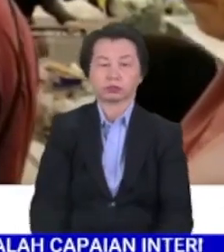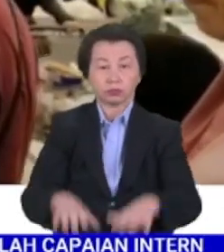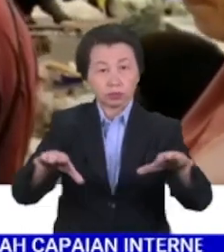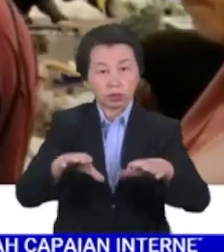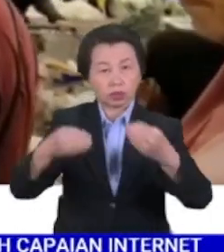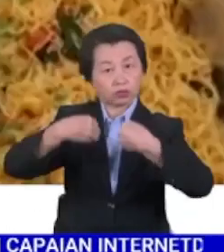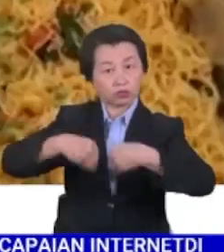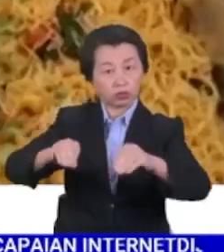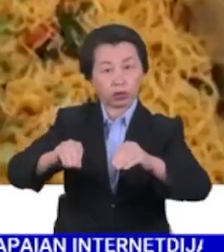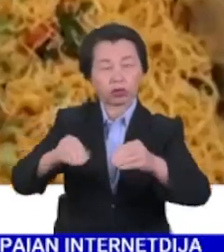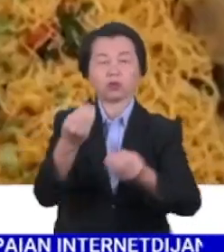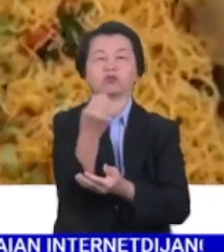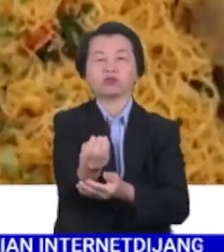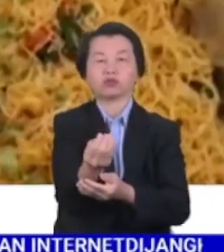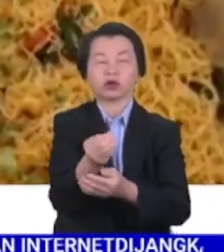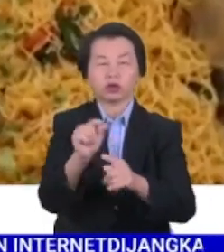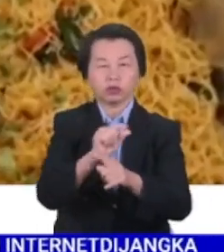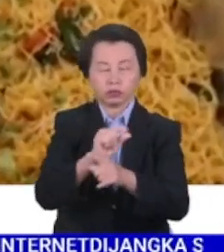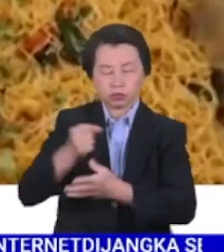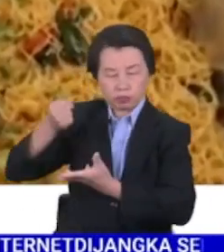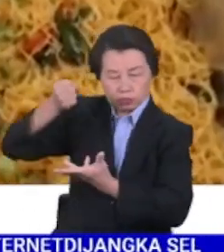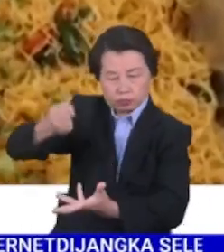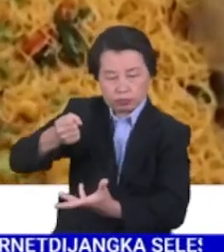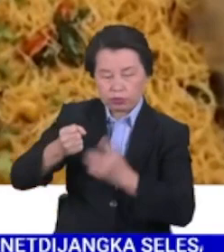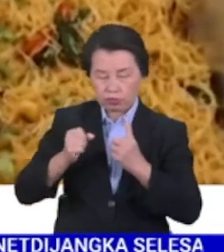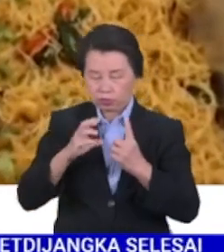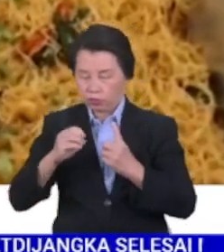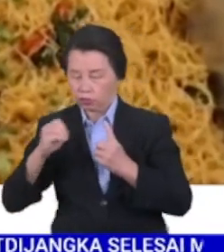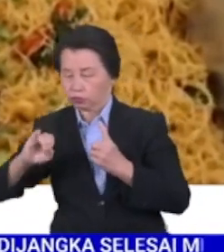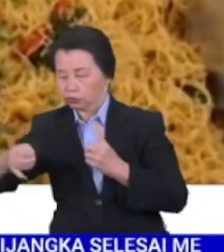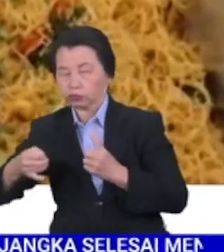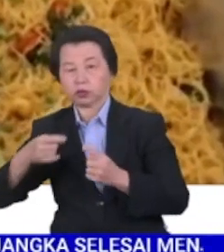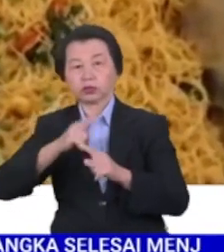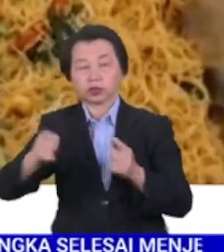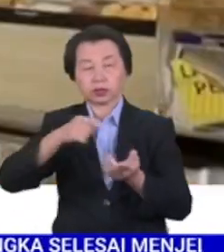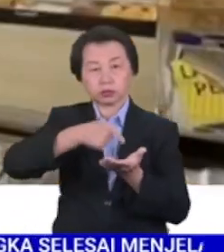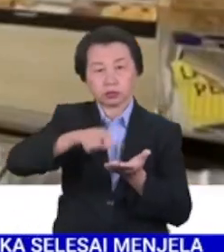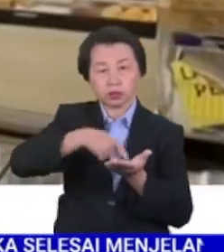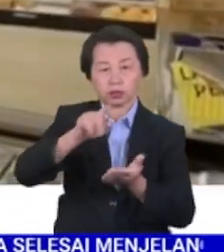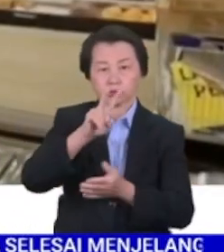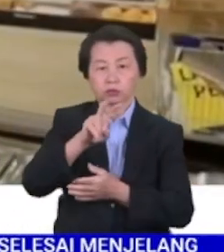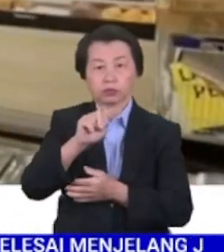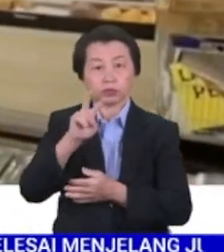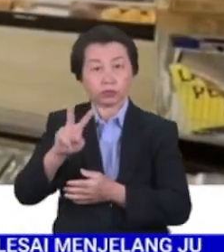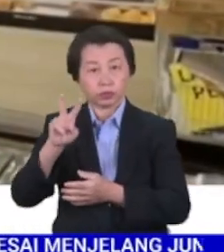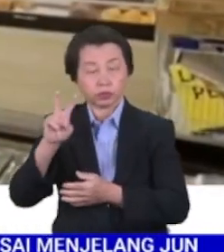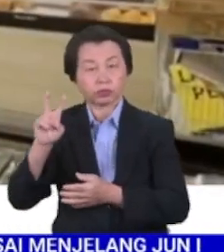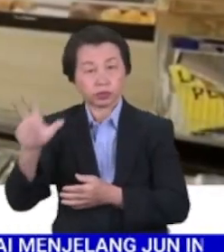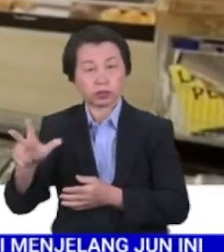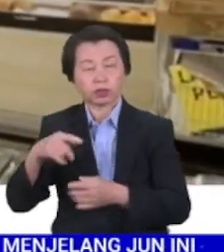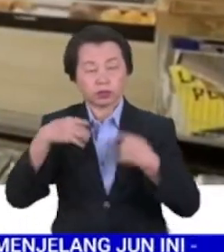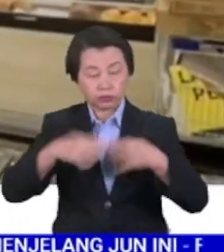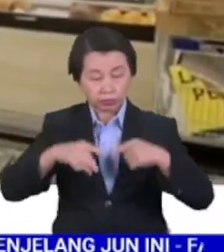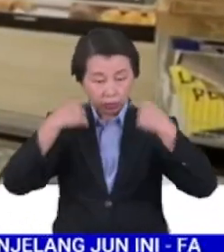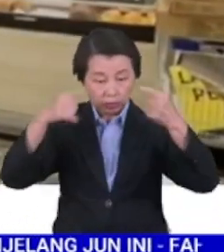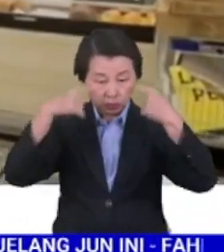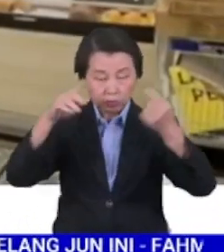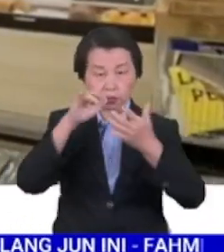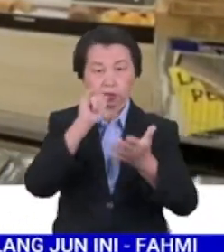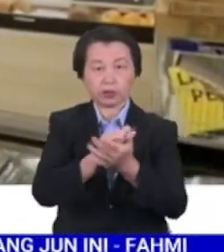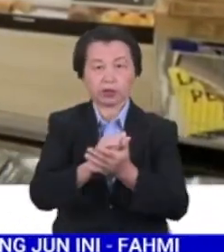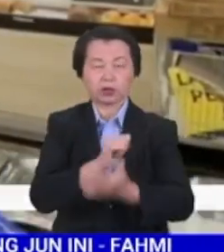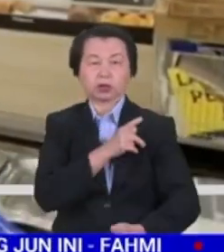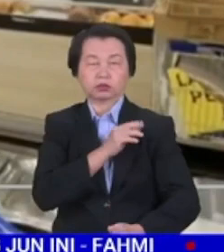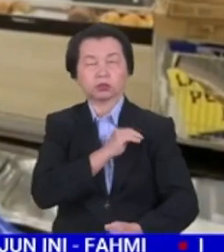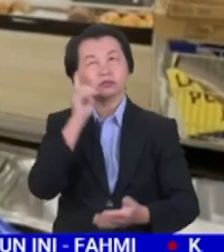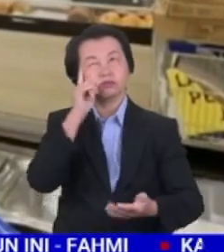Pelaksanaan jualan rahmah menggunakan peruntukan RM100 juta daripada belanjawan 2023. Selepas kejayaan inisiatif itu,